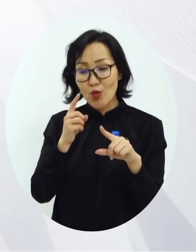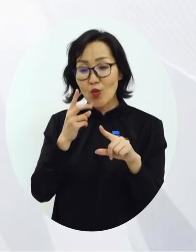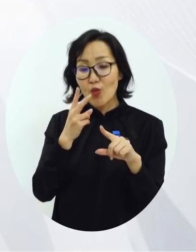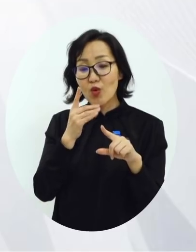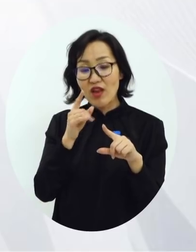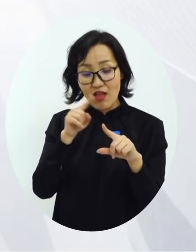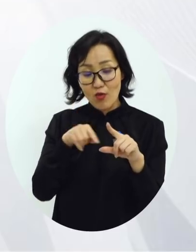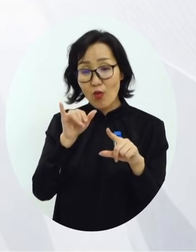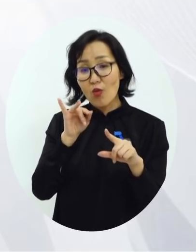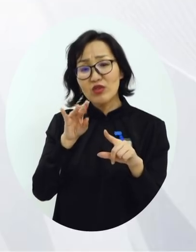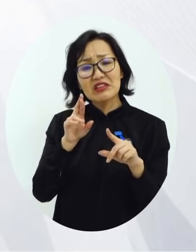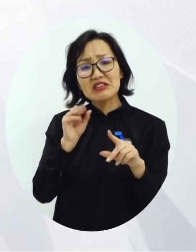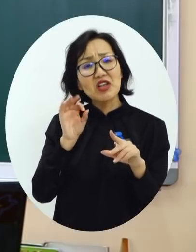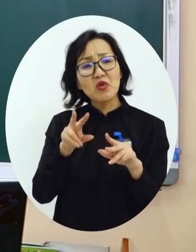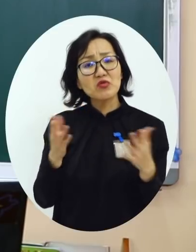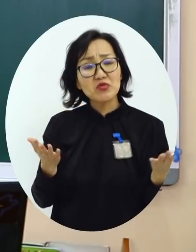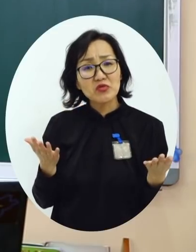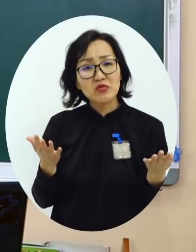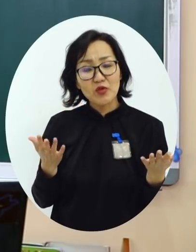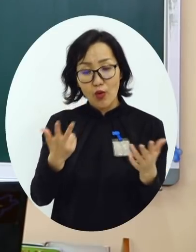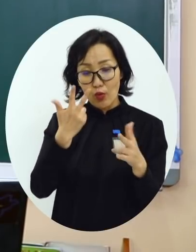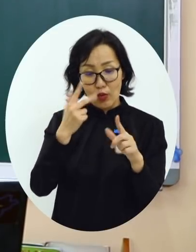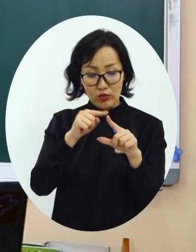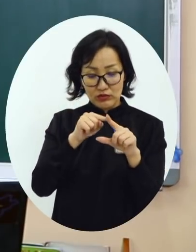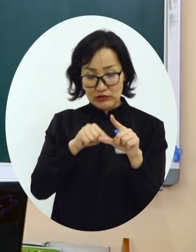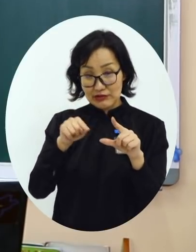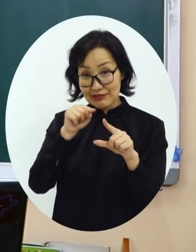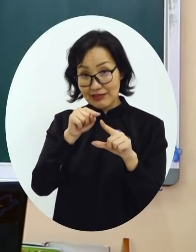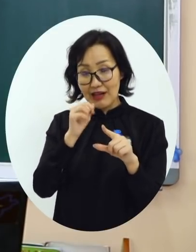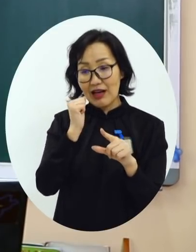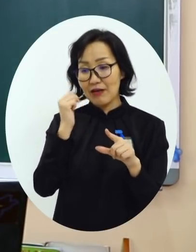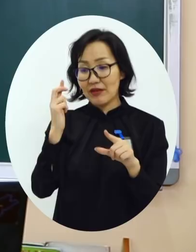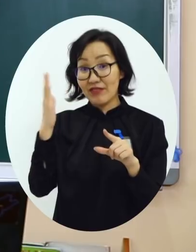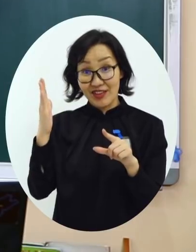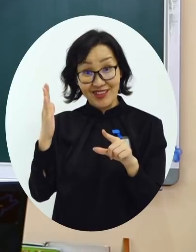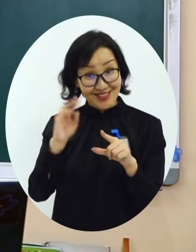буюу хүрээний уртыг яаж олдог вэ? 3 талын